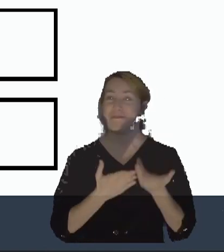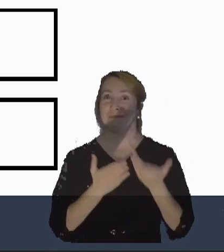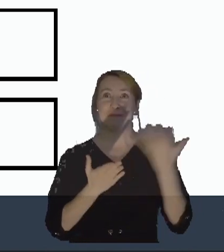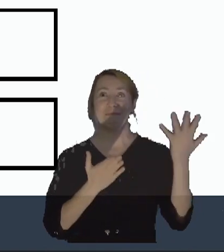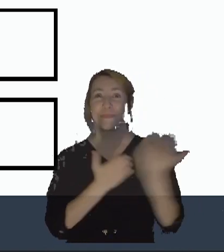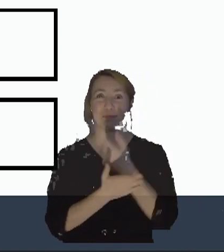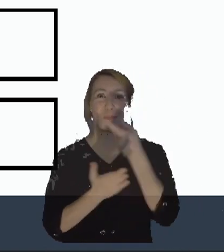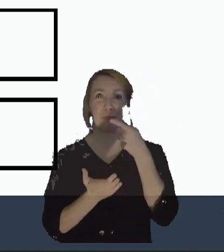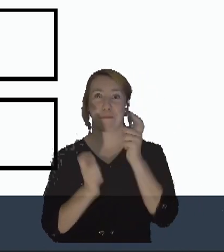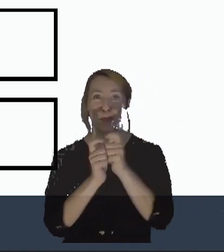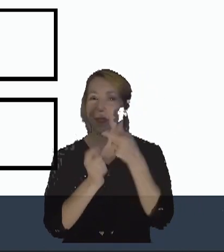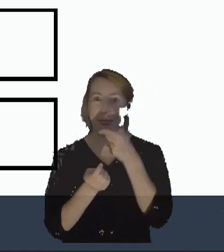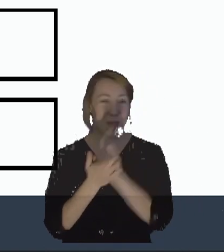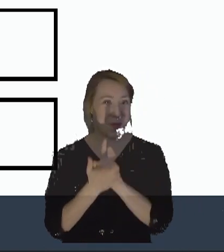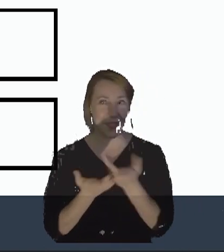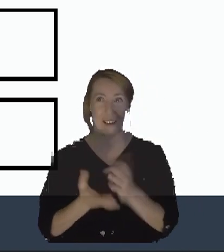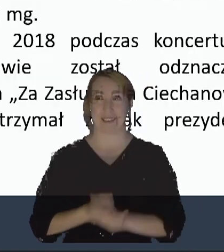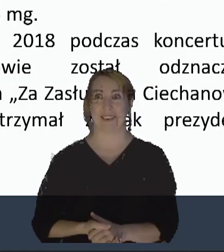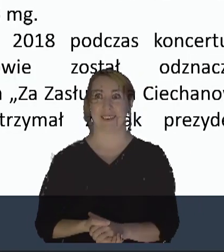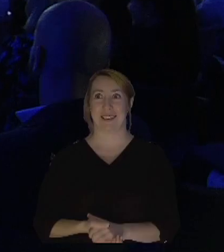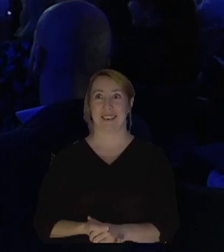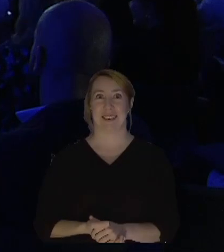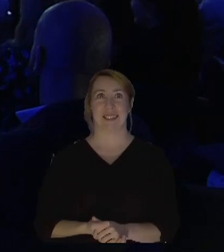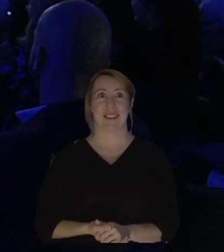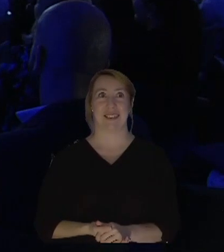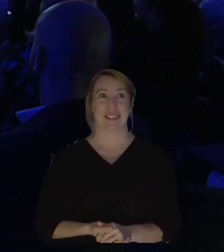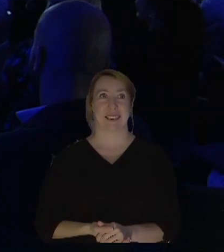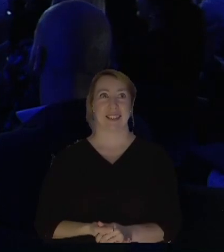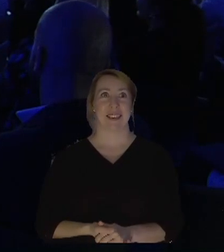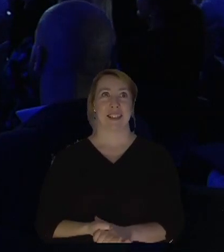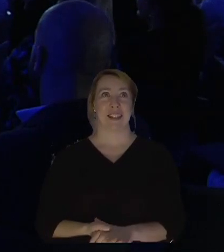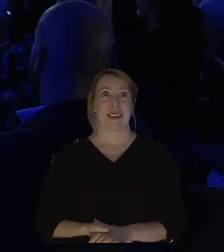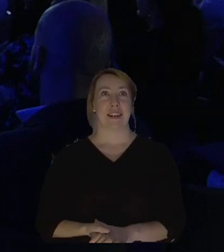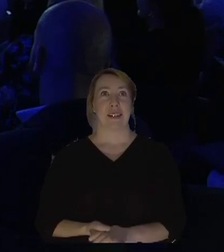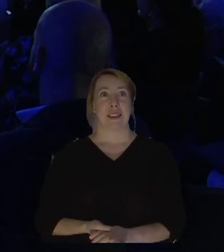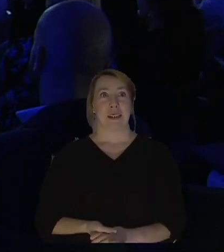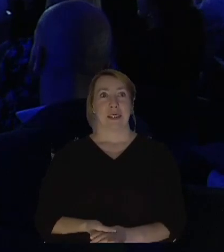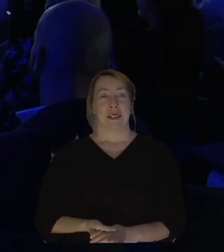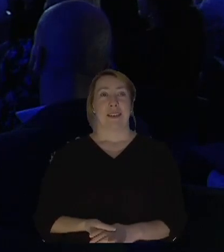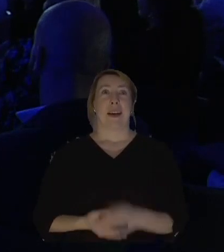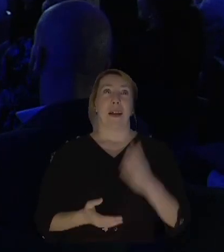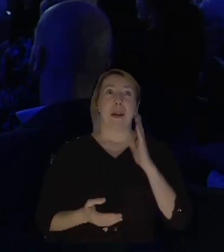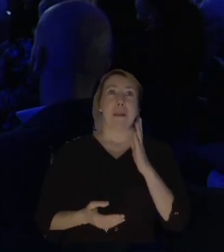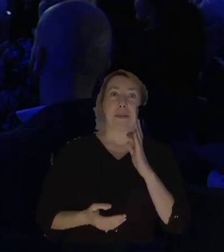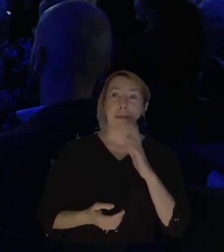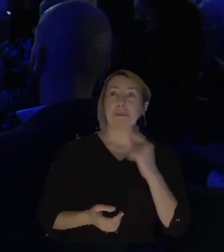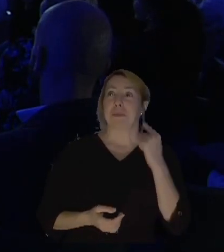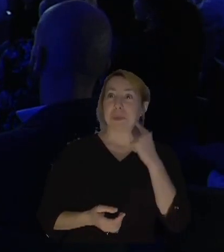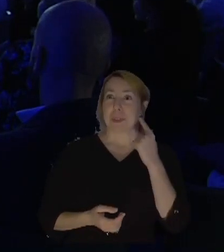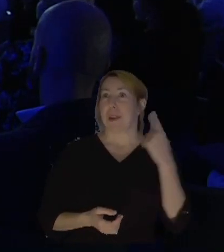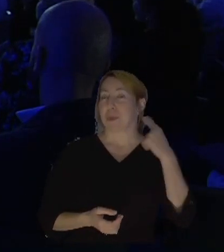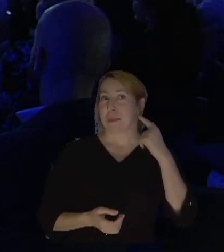zdobywamy punktów. My mówiliśmy B tylko za Katarzynę. Tak, ale później dokładnie słyszałem B.